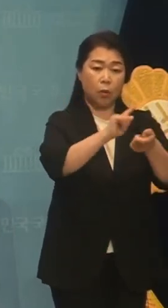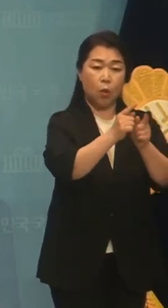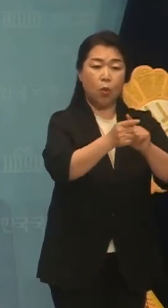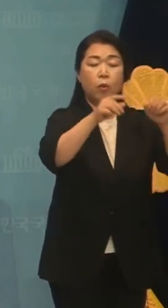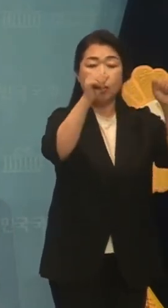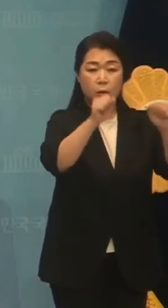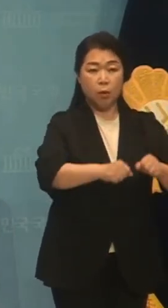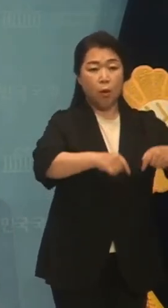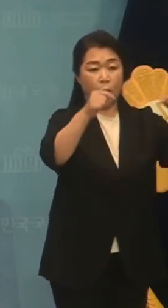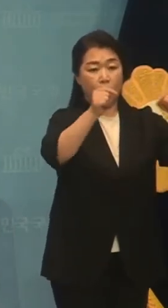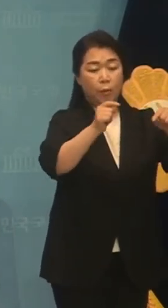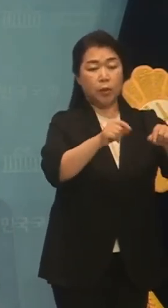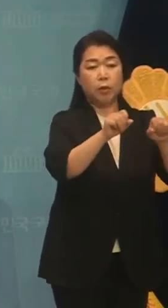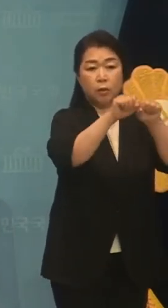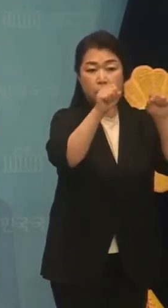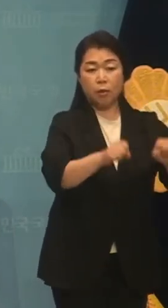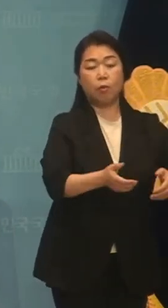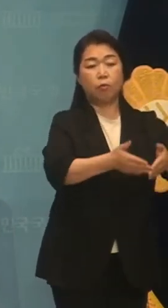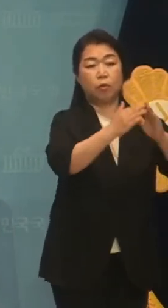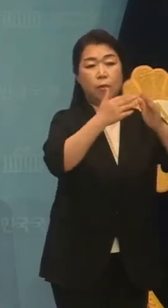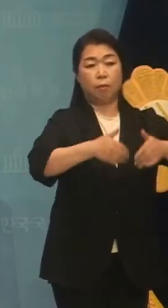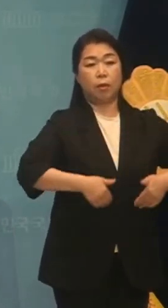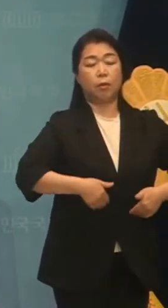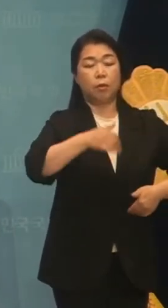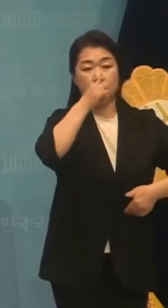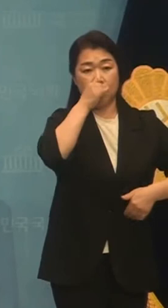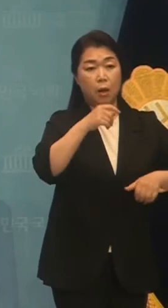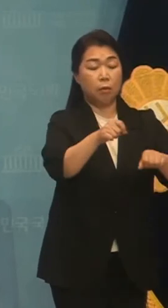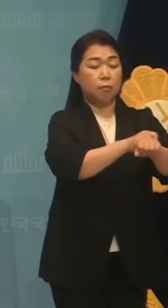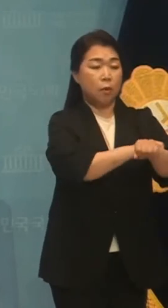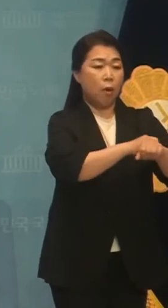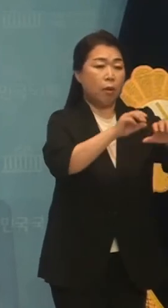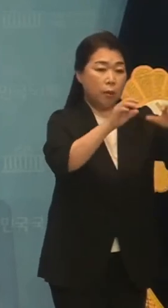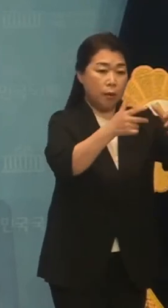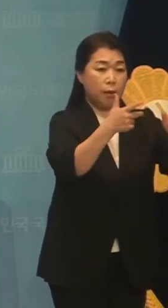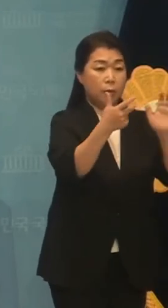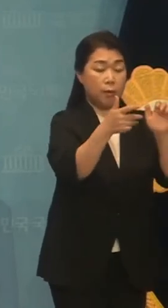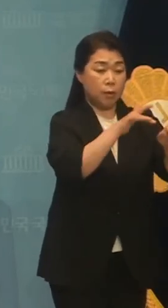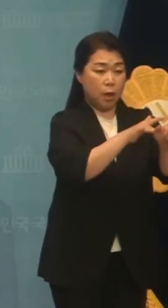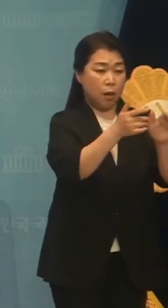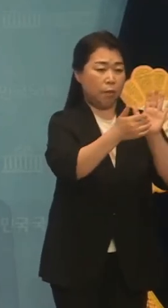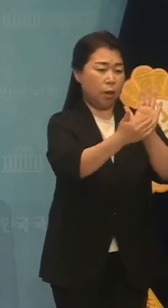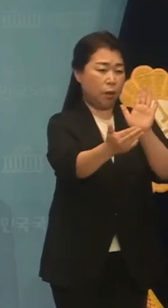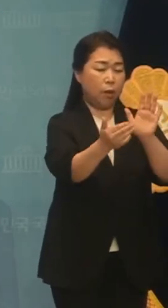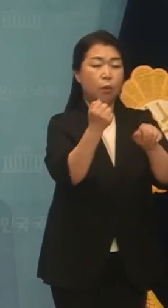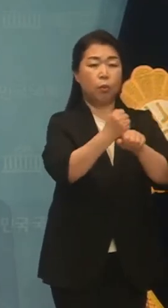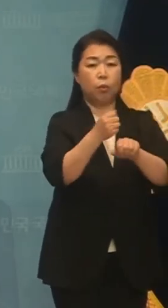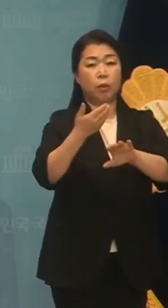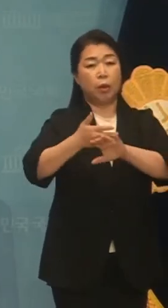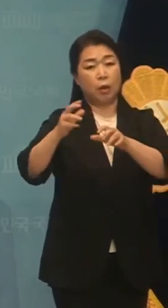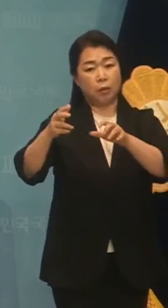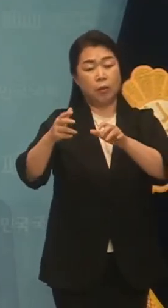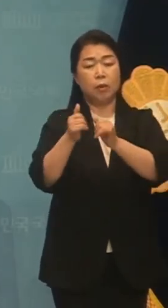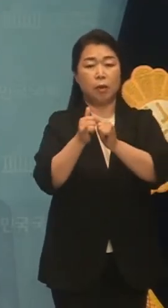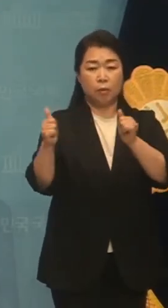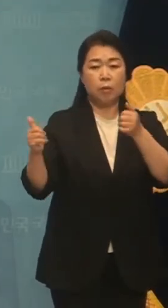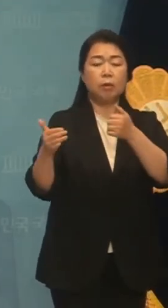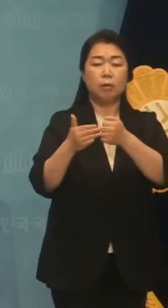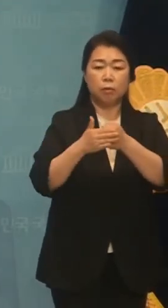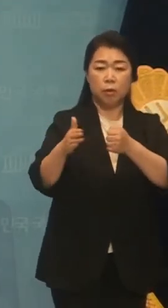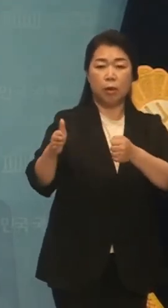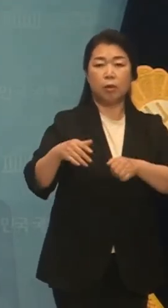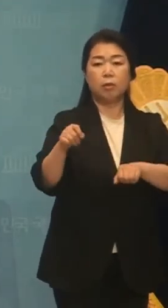인정하는 협의와 시스템 구축 필요합니다. 특정 국가의 백신을 배척하고 특정 국가의 국민이라는